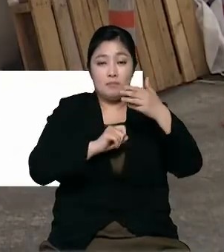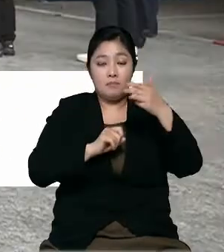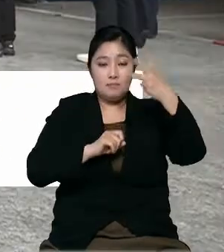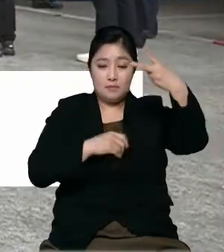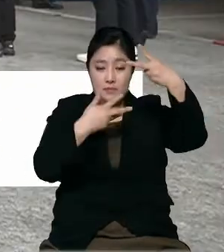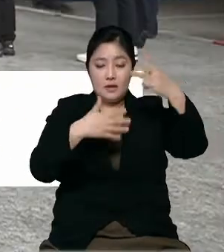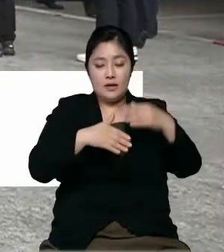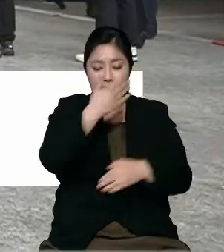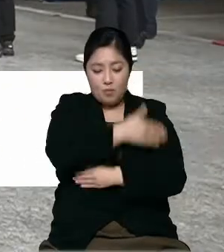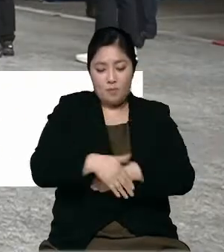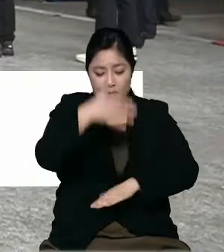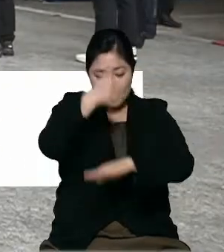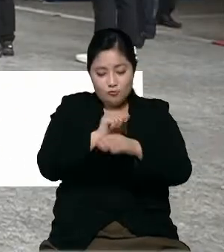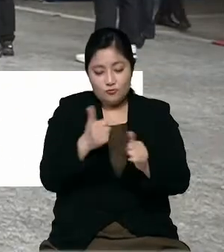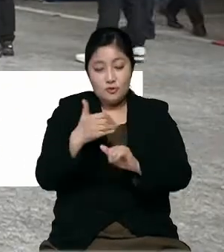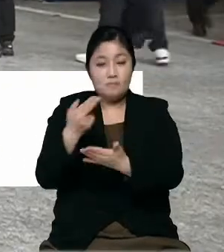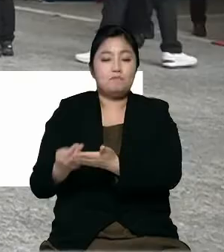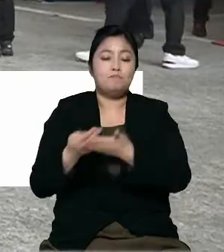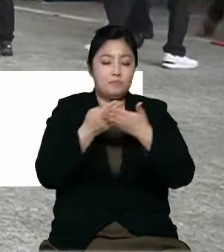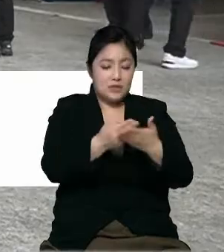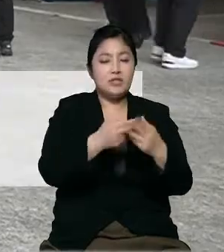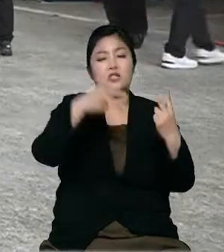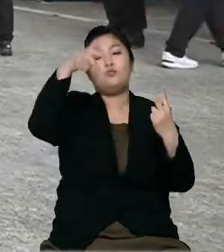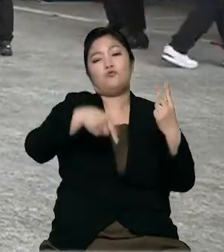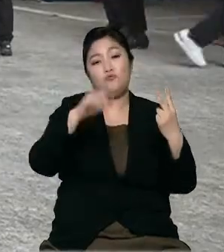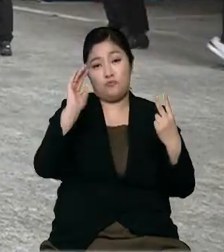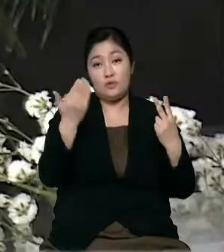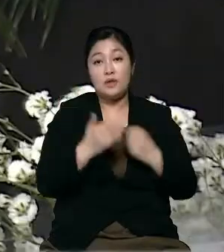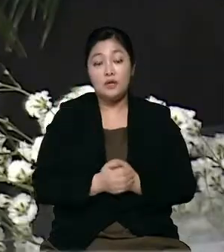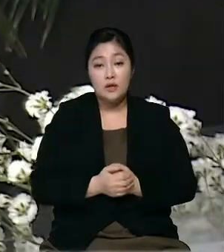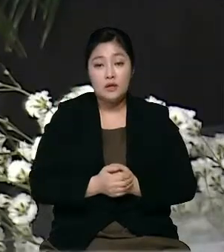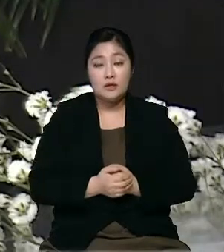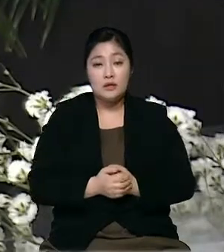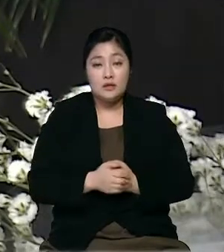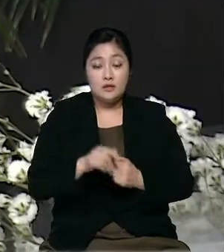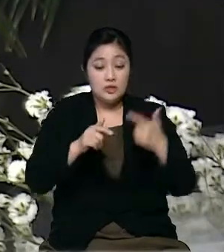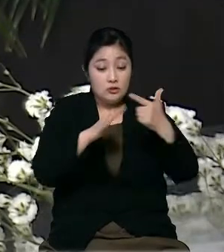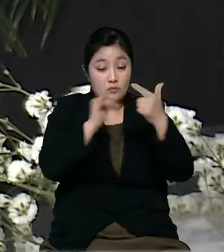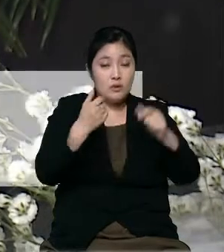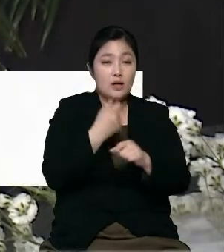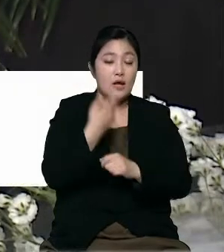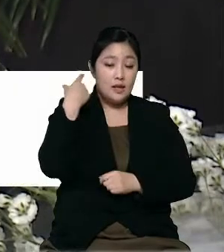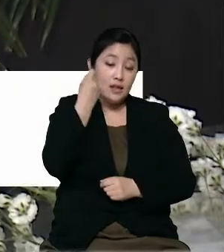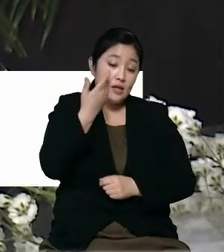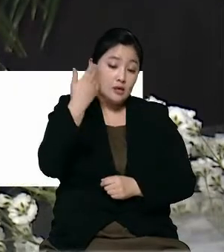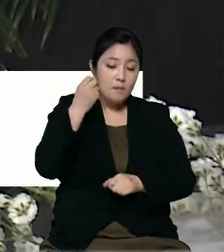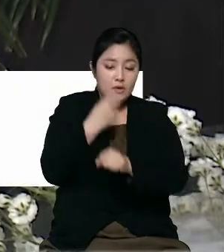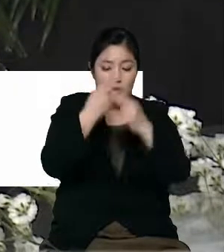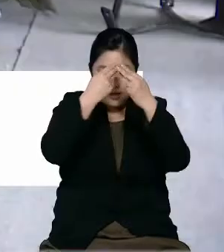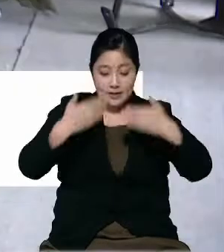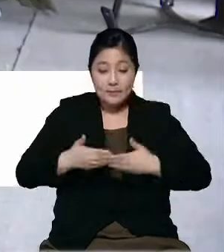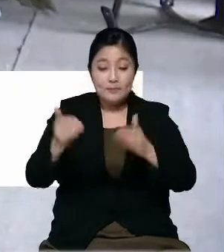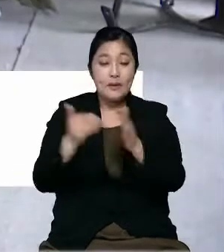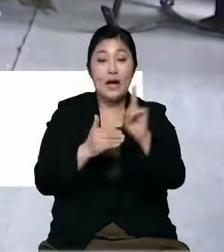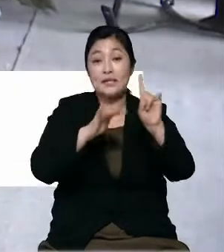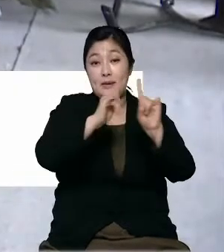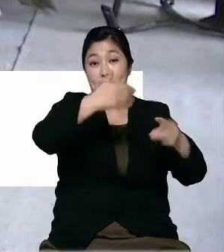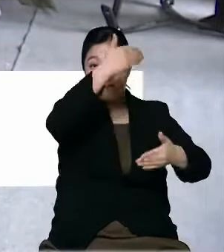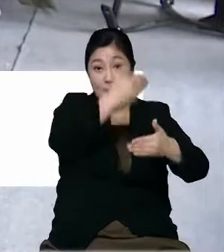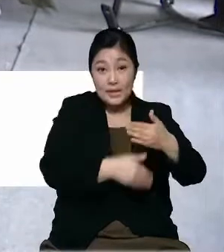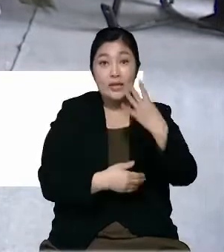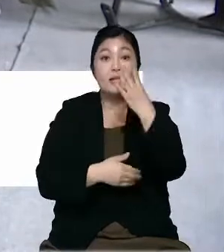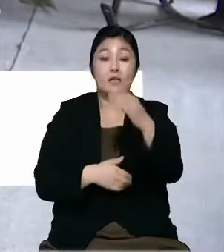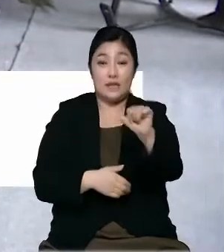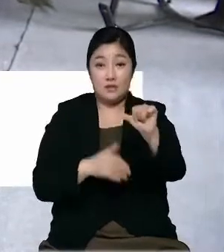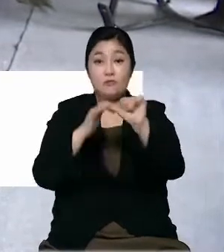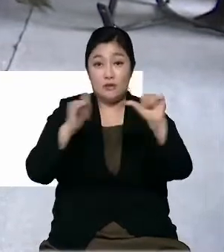마지막 희생자가 수습된 지 2주 만입니다. 6명의 희생자 중 지난달 장례를 먼저 치른 1명을 제외한